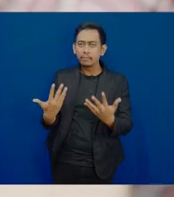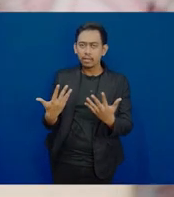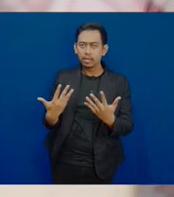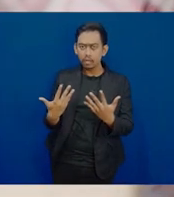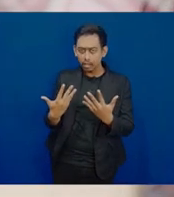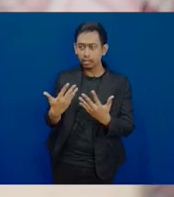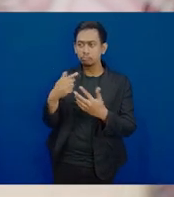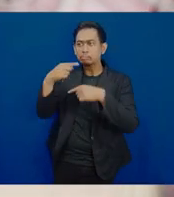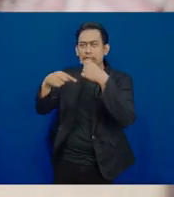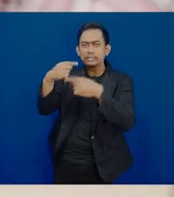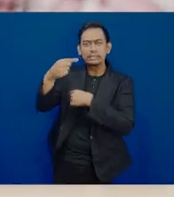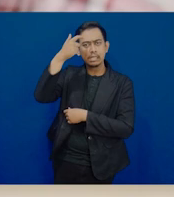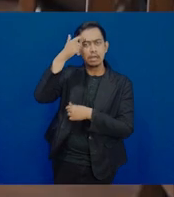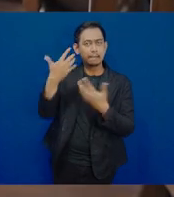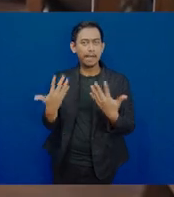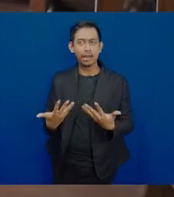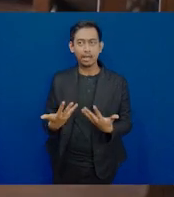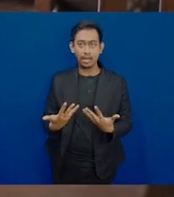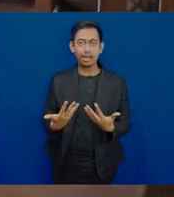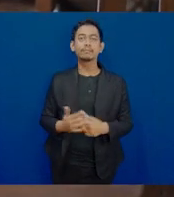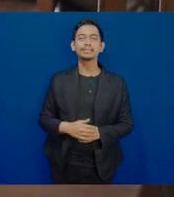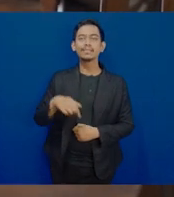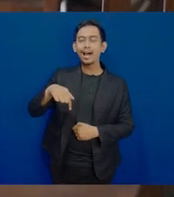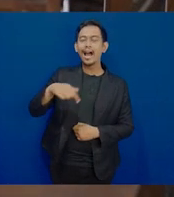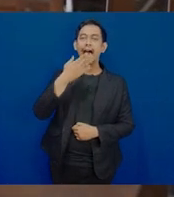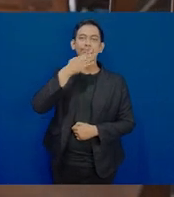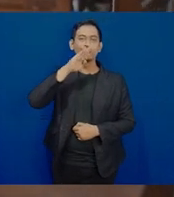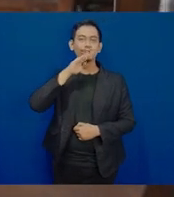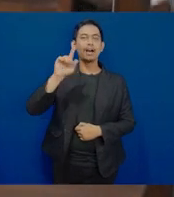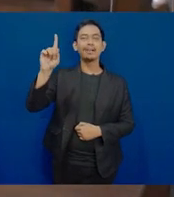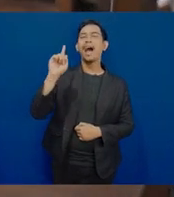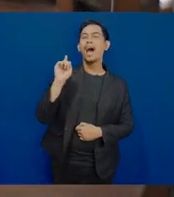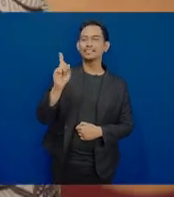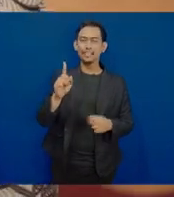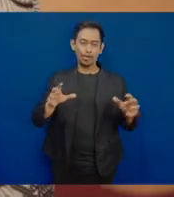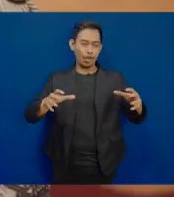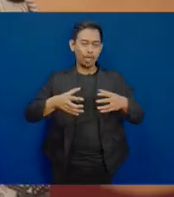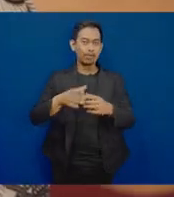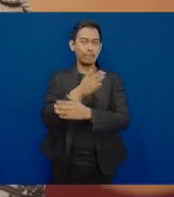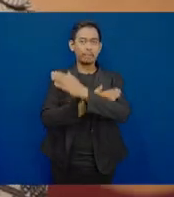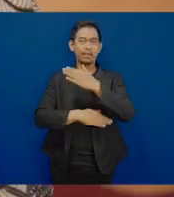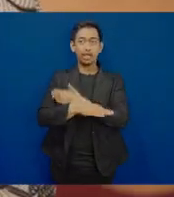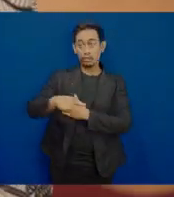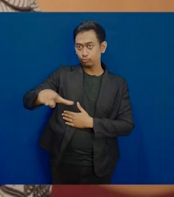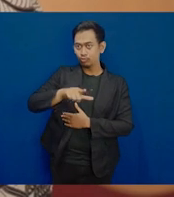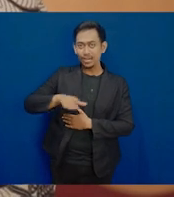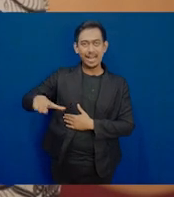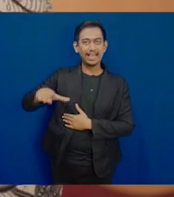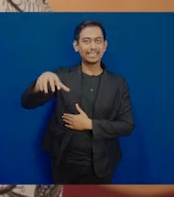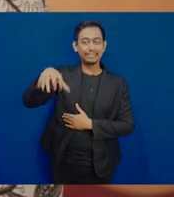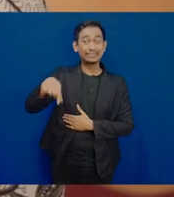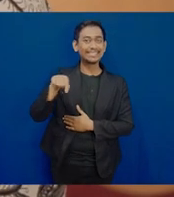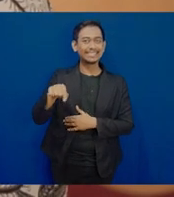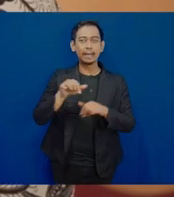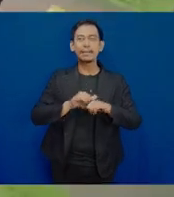pikiran, sharing bersama dengan teman-teman difabel yang lainnya. Dan alhamdulillah ketika ada kelompok difabel Kelurahan ini, mereka bisa